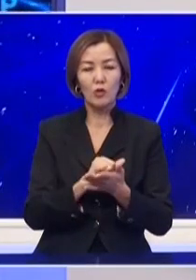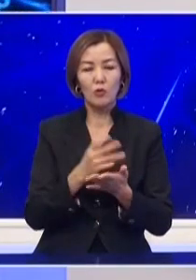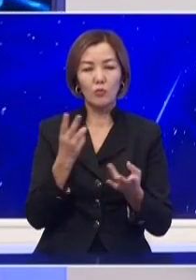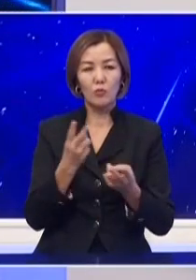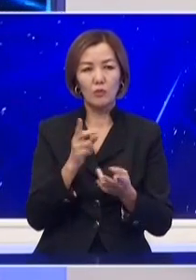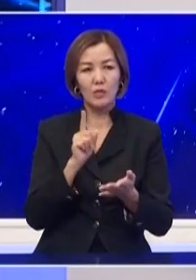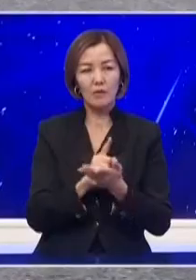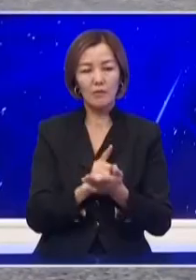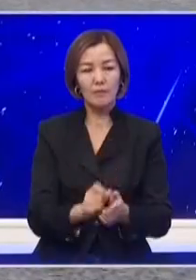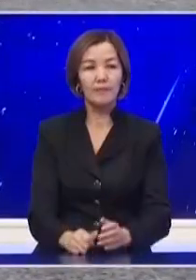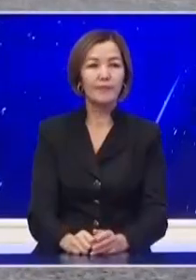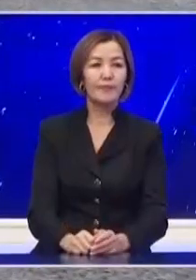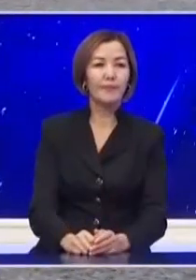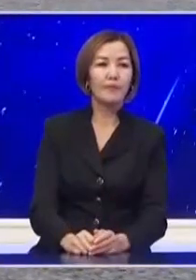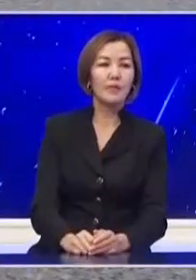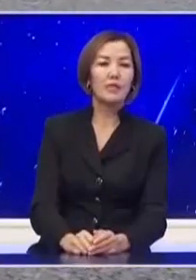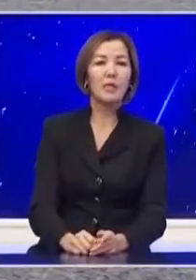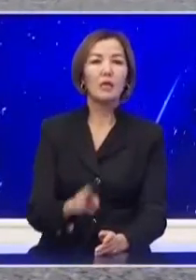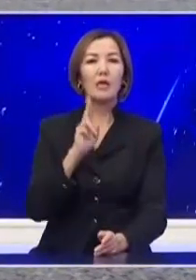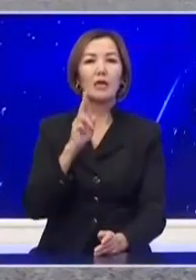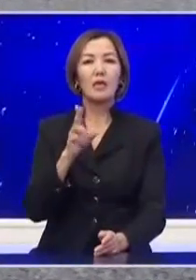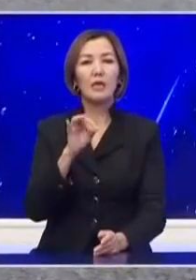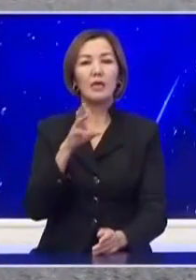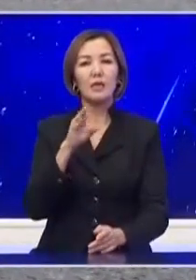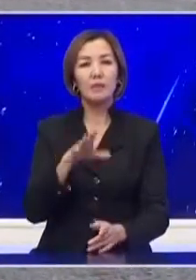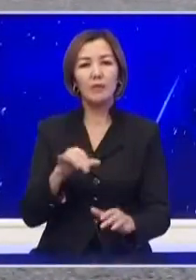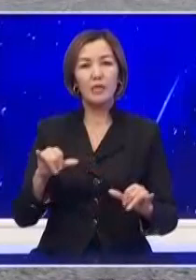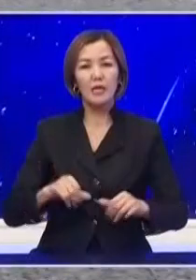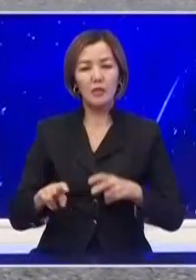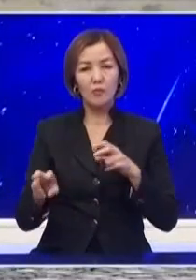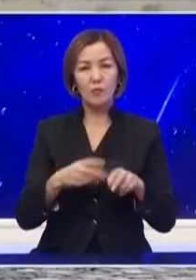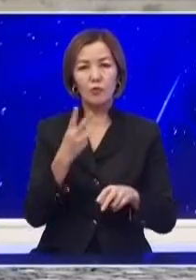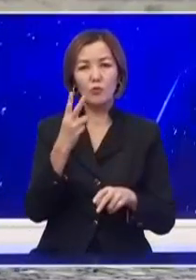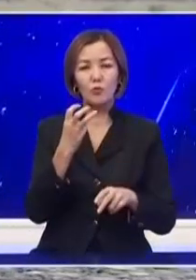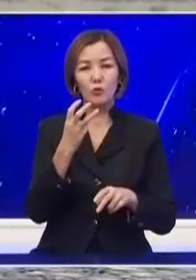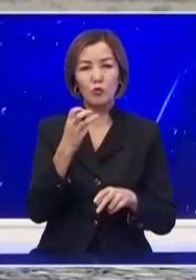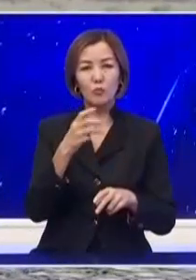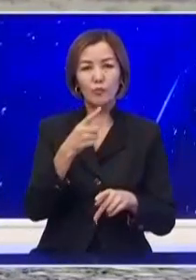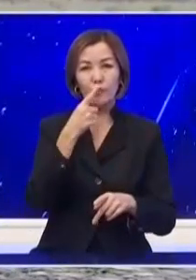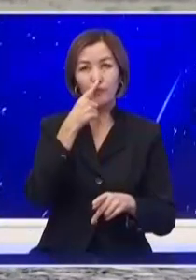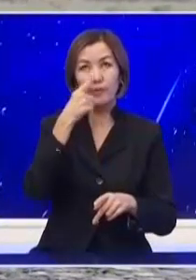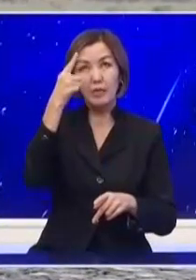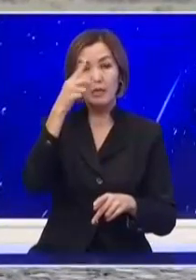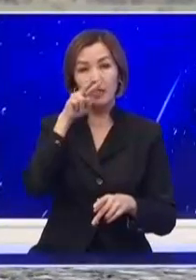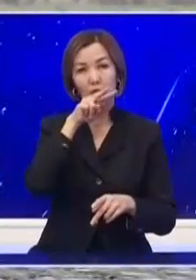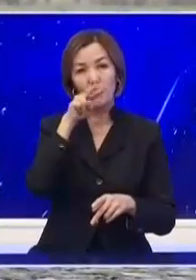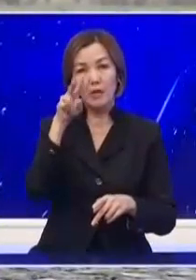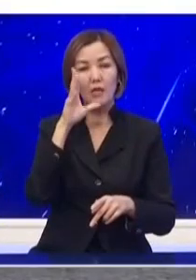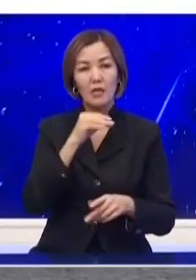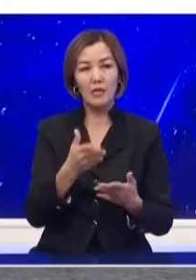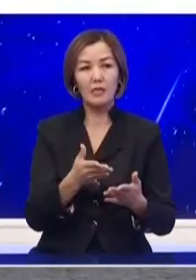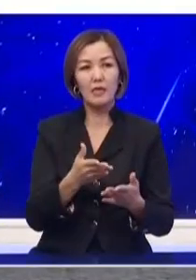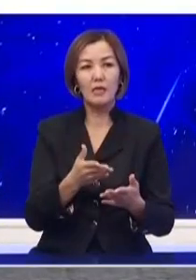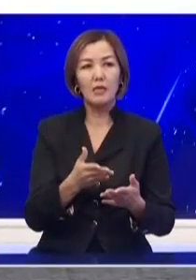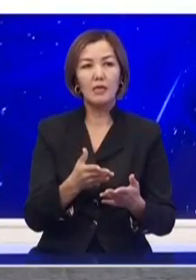мәжбүр. Crispy фоторадары тәртіп бұзғандарды 100 метр биіктен бақылайды. Сұңғардың қырағы көзінде болған арнайы